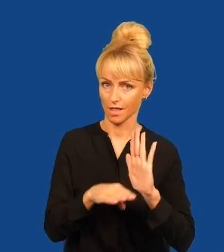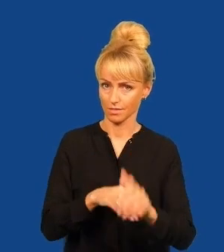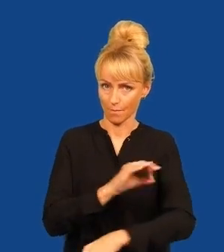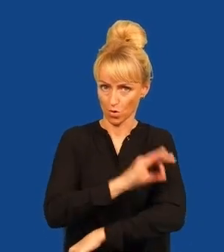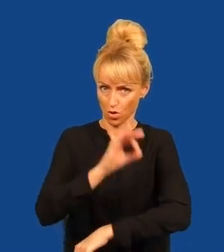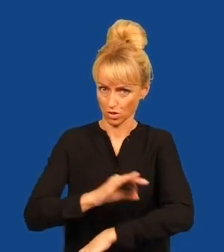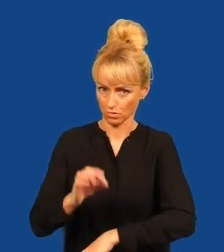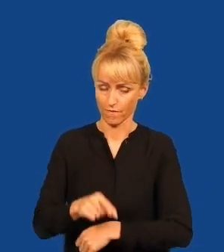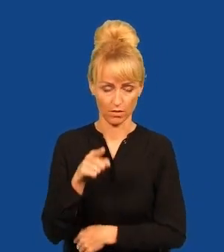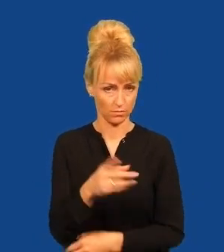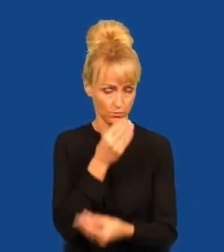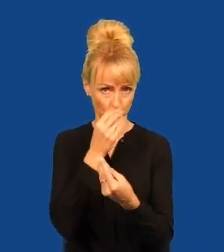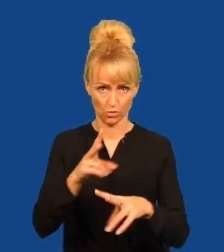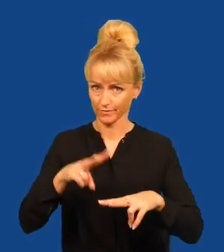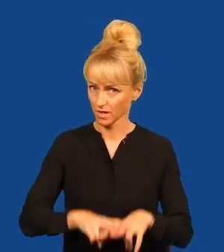tego oręża.